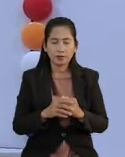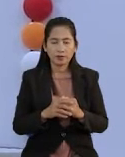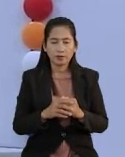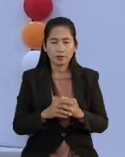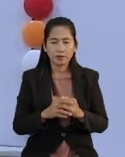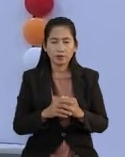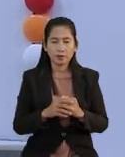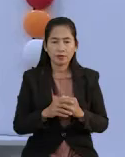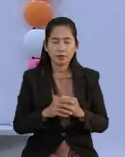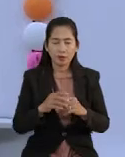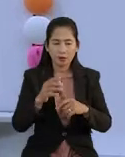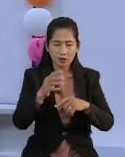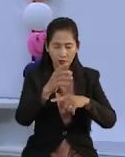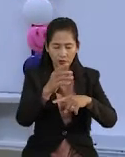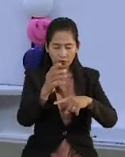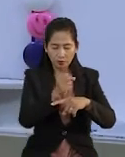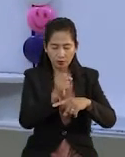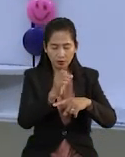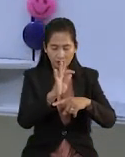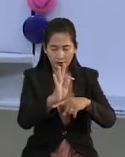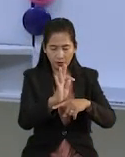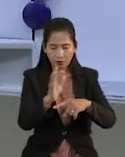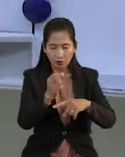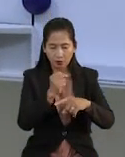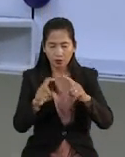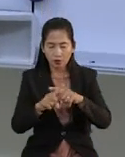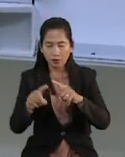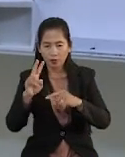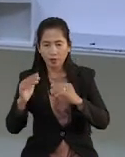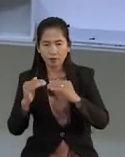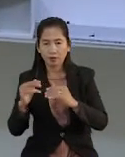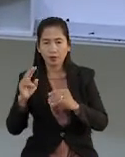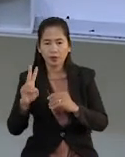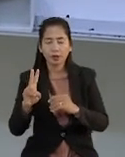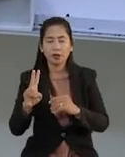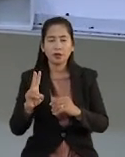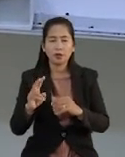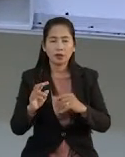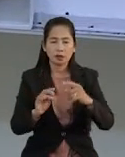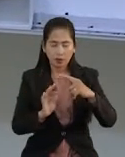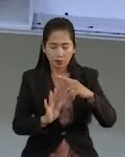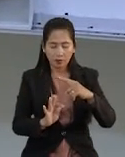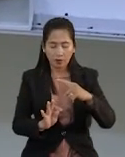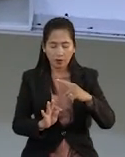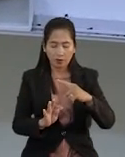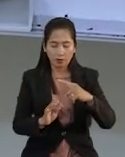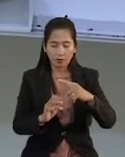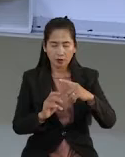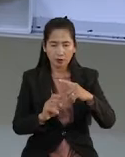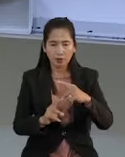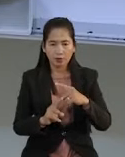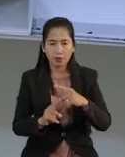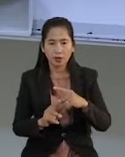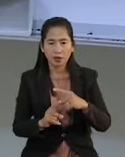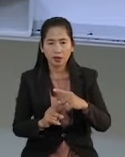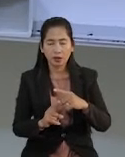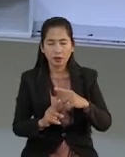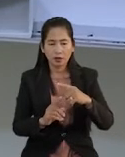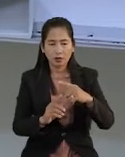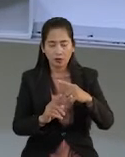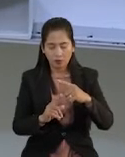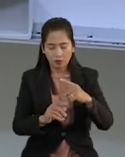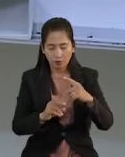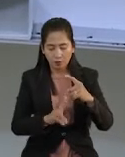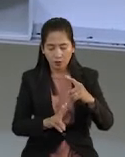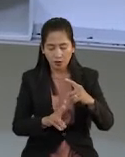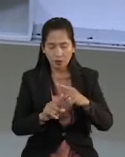chắc dương dược phía dược ta cùng nâng phí mà ấy phì. Chúc phía bài bảo phía dược cùng nâng phí chẳng còn cùng